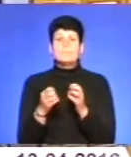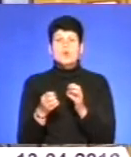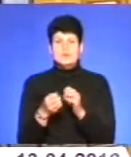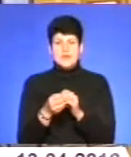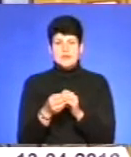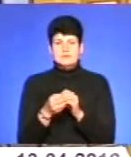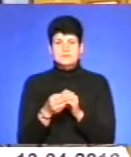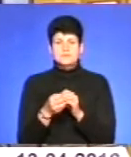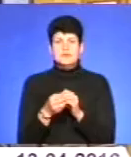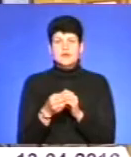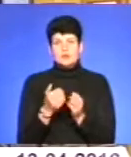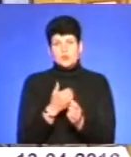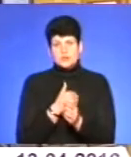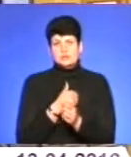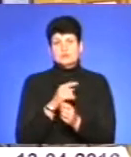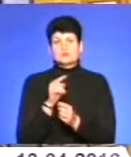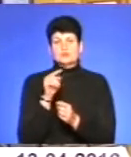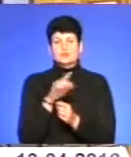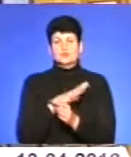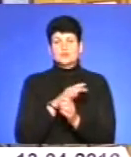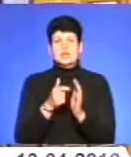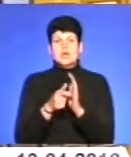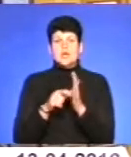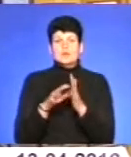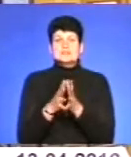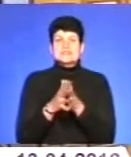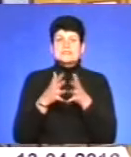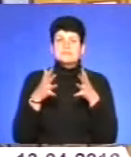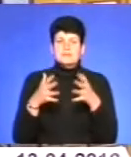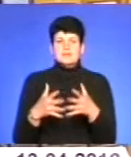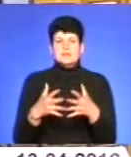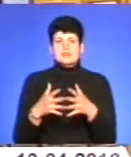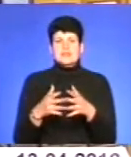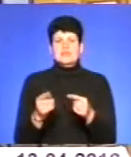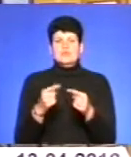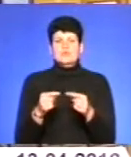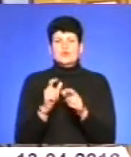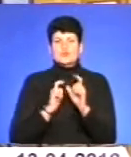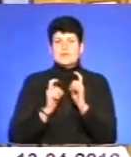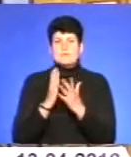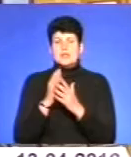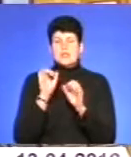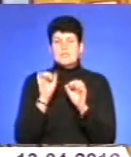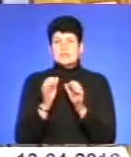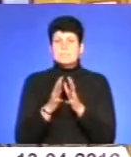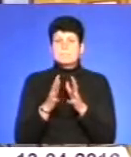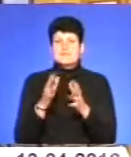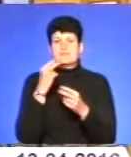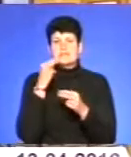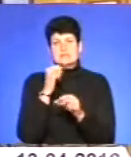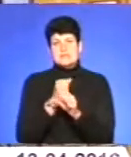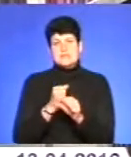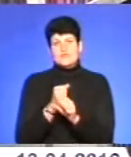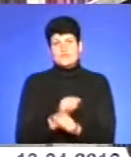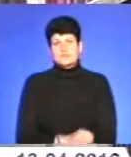бо все ж таки хотілося б, щоб тут було корпуси більш доступніші і, відповідно, студенти би мали можливість все ж таки більш ефективніше